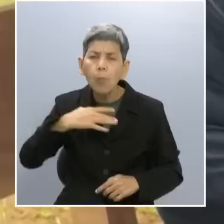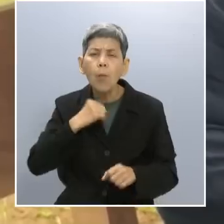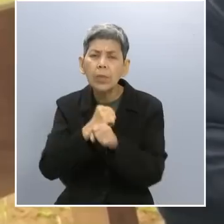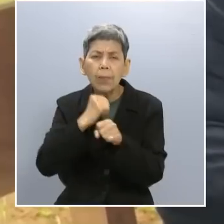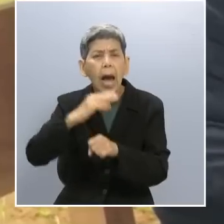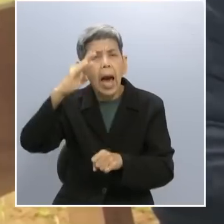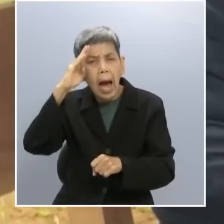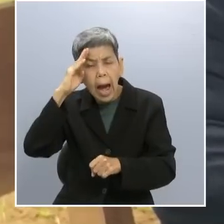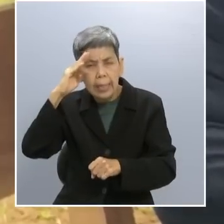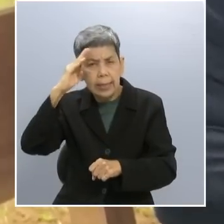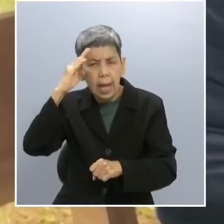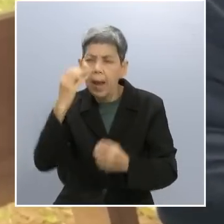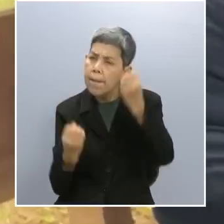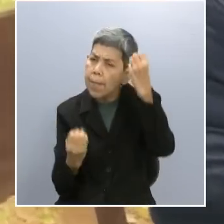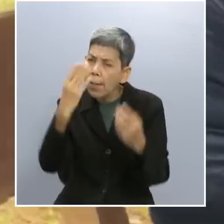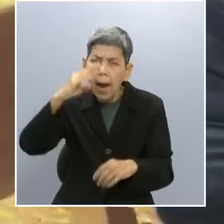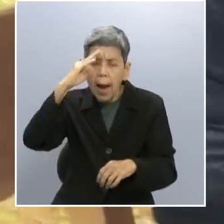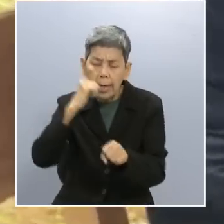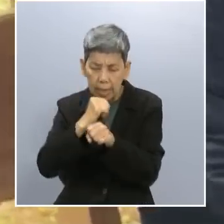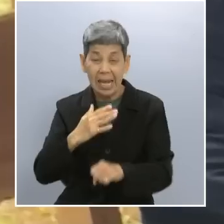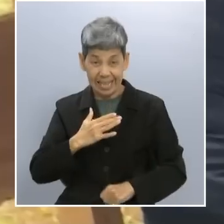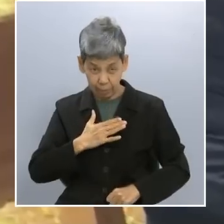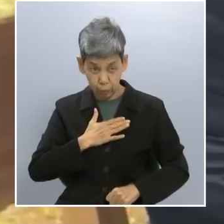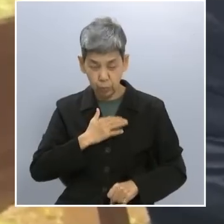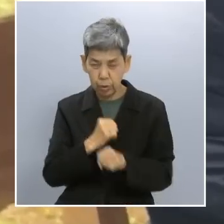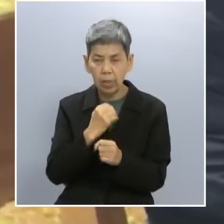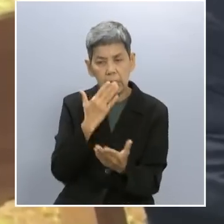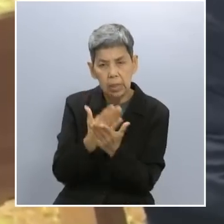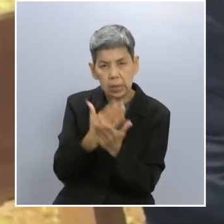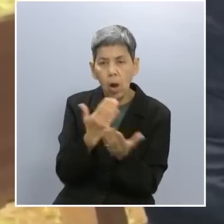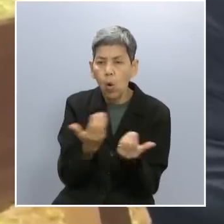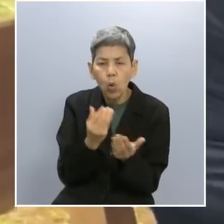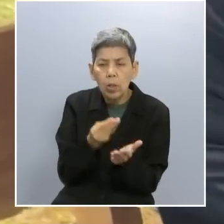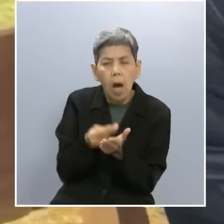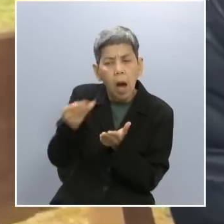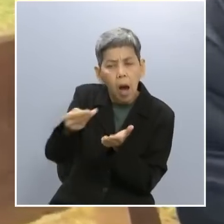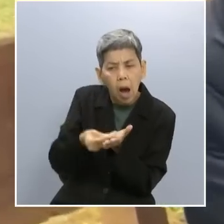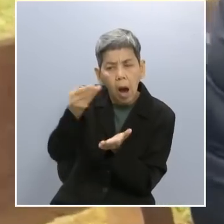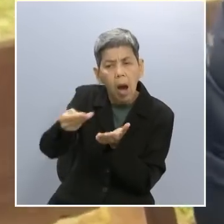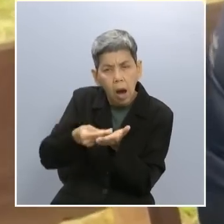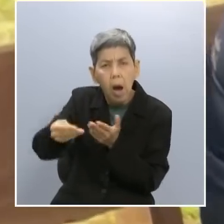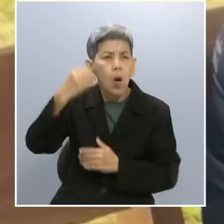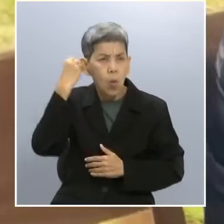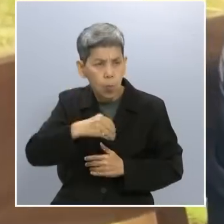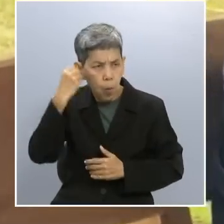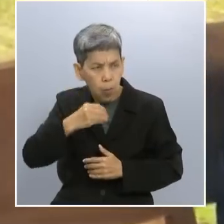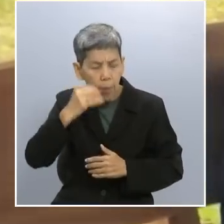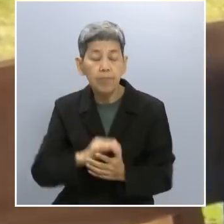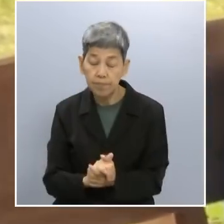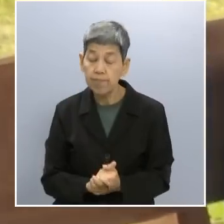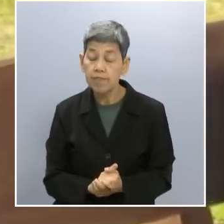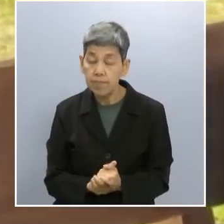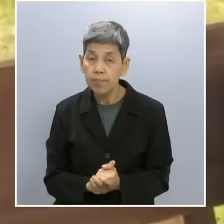ทหารพรานมาก่อนที่ผ่านมาผมเองเนี่ยส่งเสียงเงินให้ลูกเป็นประจำนะไม่เคยขาดเลยเนี่ยครับ